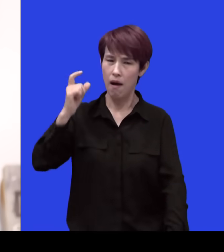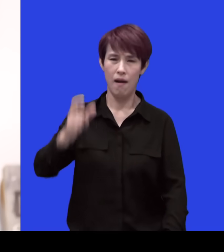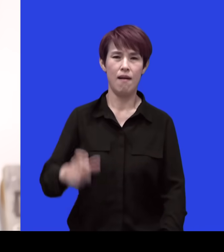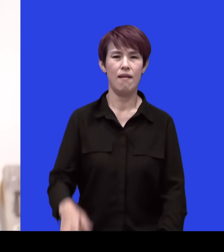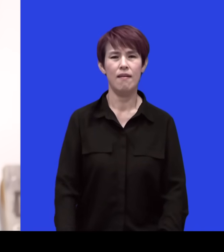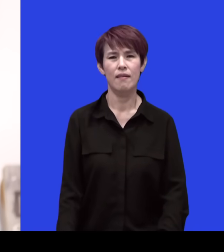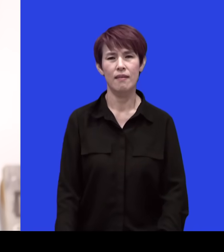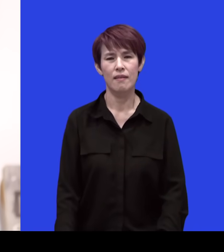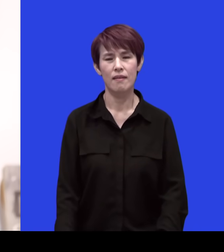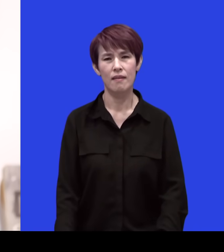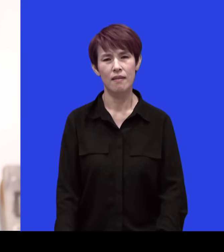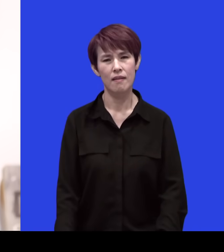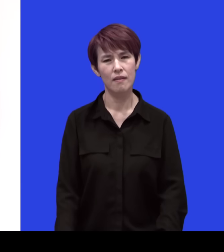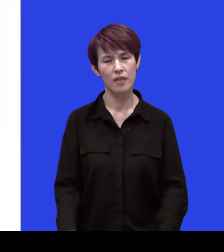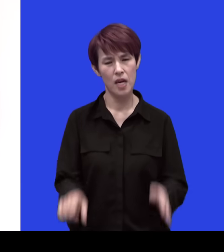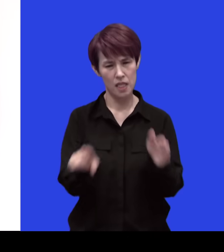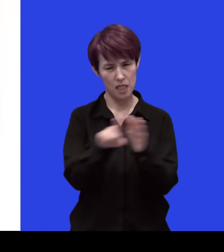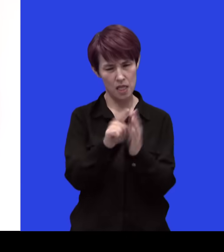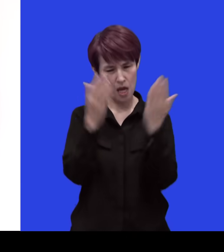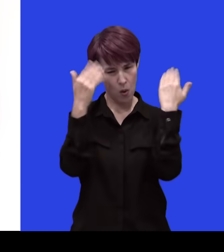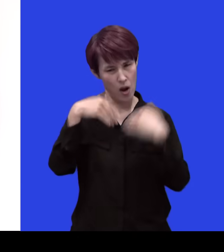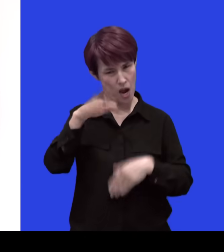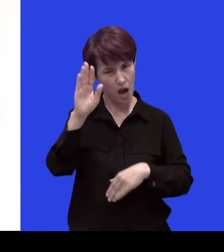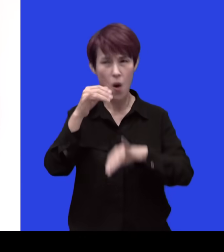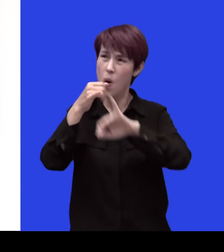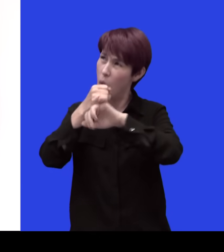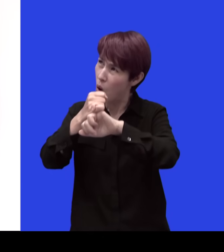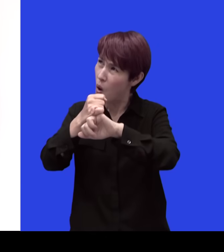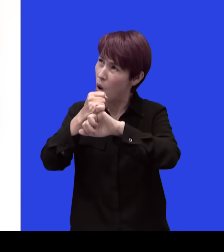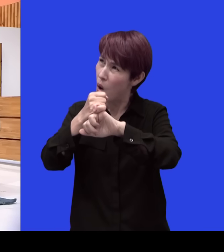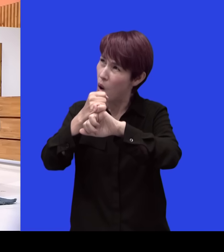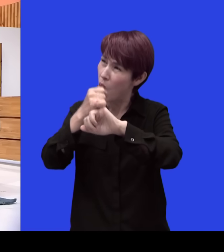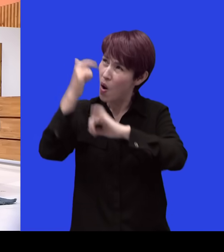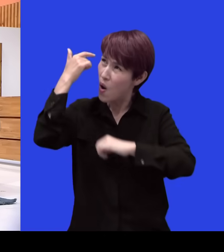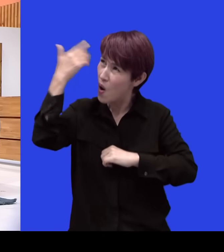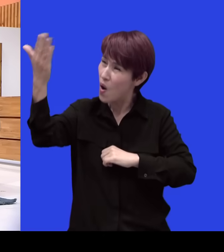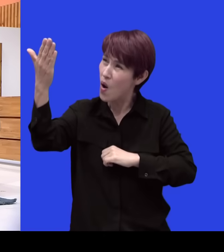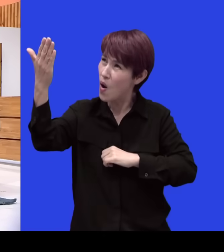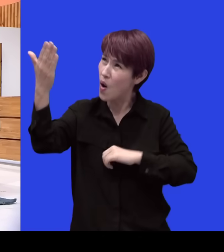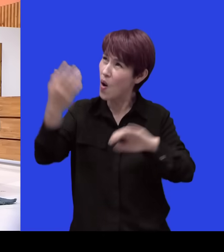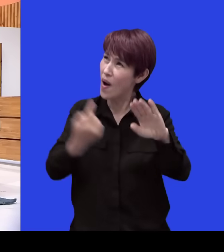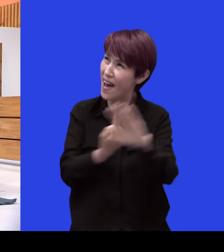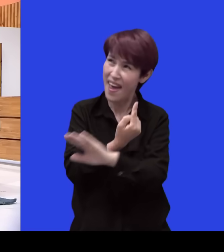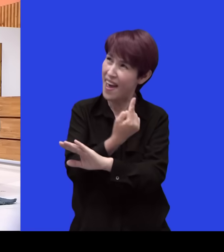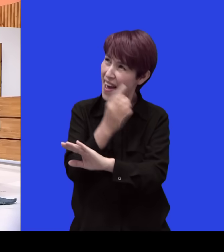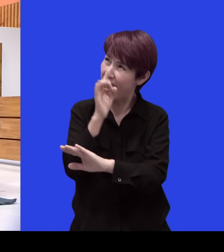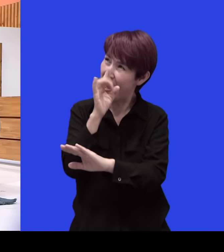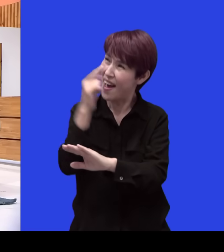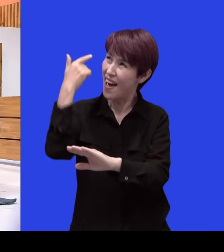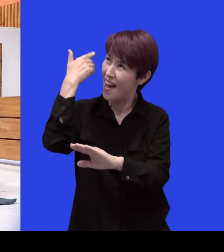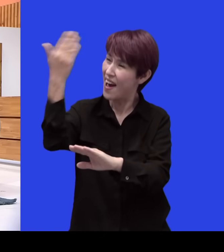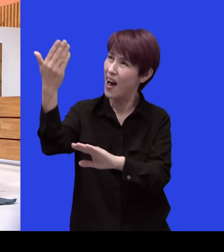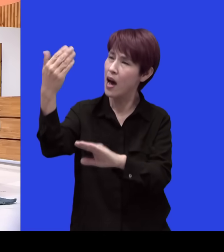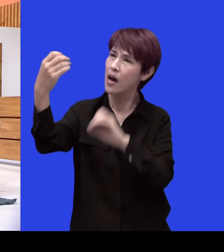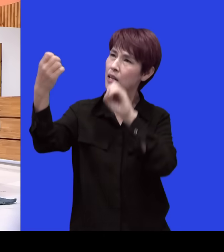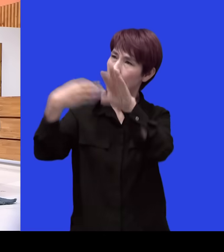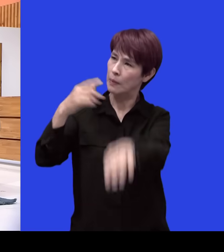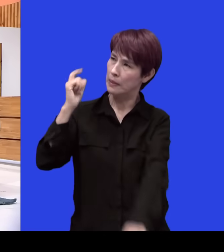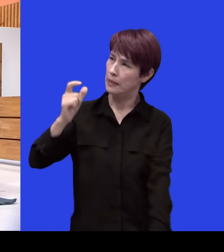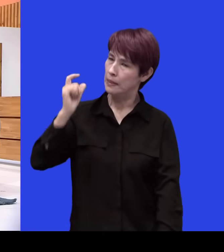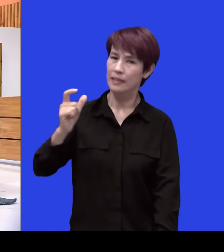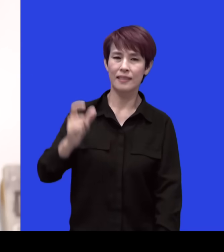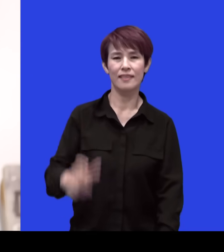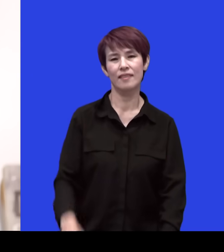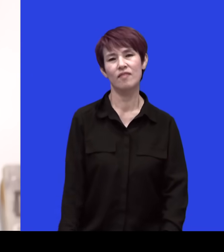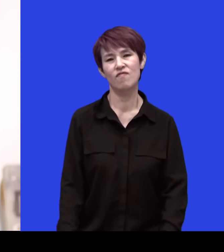길이 주셨- 예, 예. 이 무엇인지. 신학 꼭 가야 네네네네. 되냐. 네. 신학 안 가고 기로에 서서. 예, 네. 예. 그렇지. 이걸 놓고 기도를 하는데